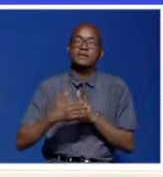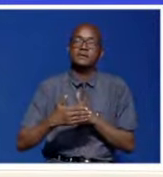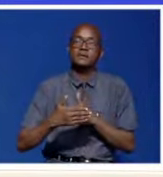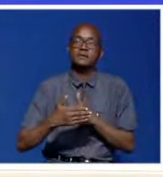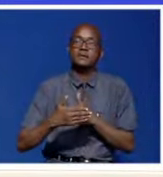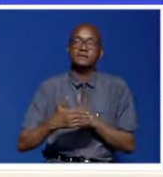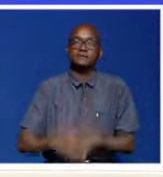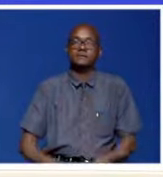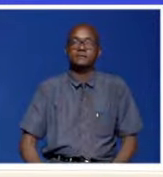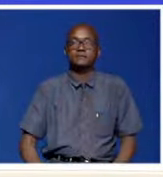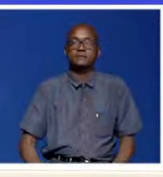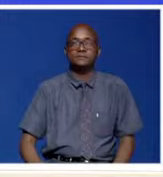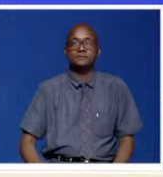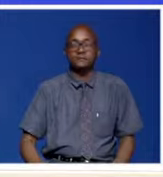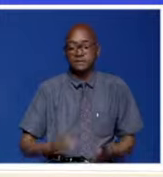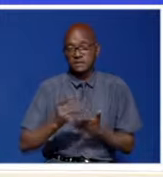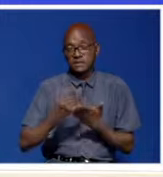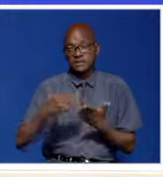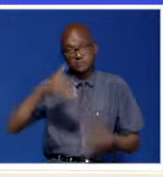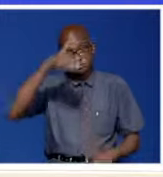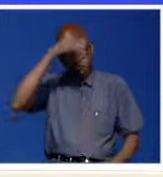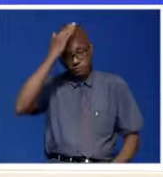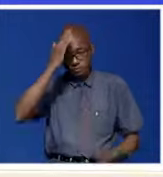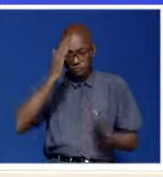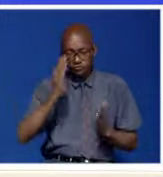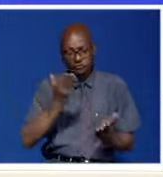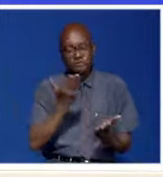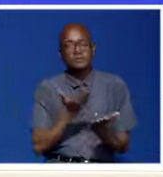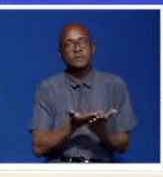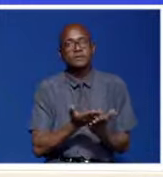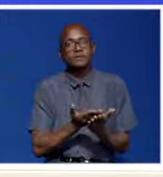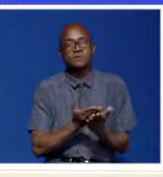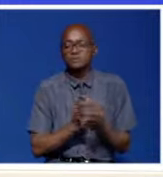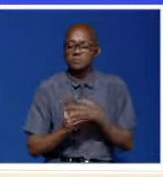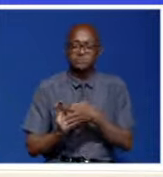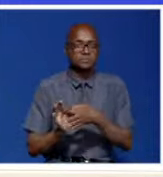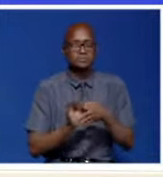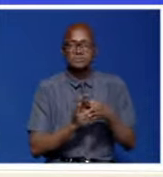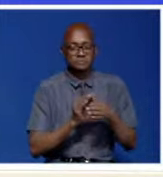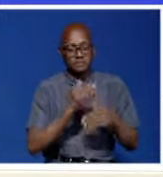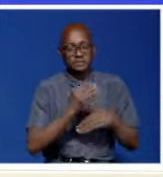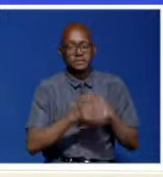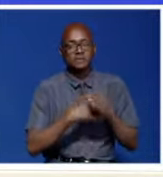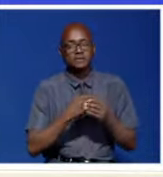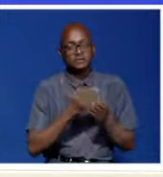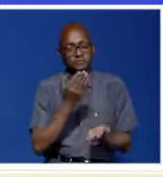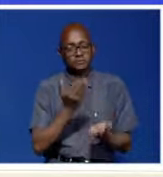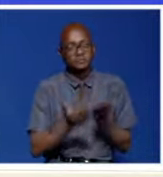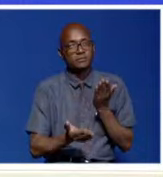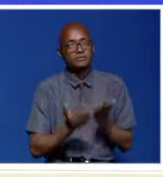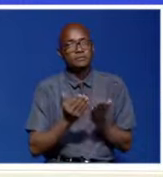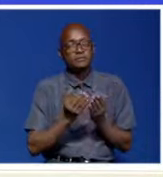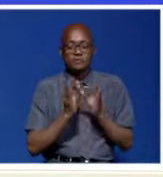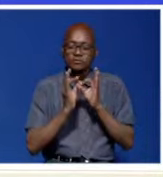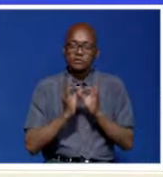Chuo Kikuu cha Dar es Salaam kimethibitisha kutoshirikishwa kwenye baadhi ya michakato ya upimaji wa viwango vya ubora wa vyuo